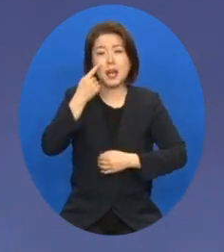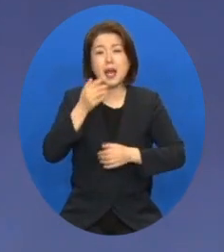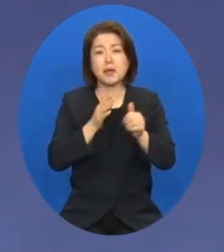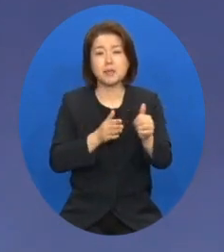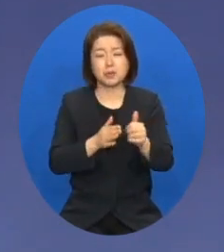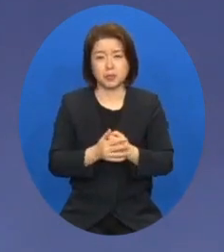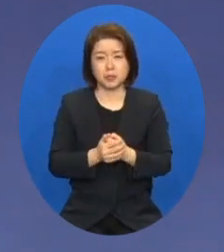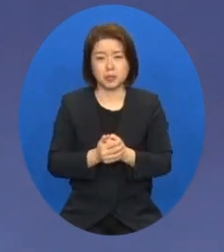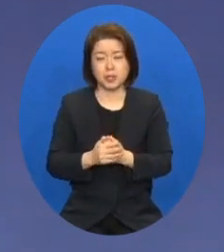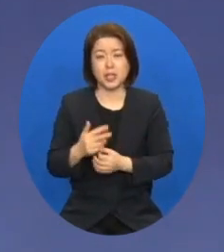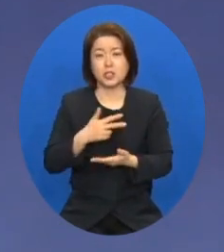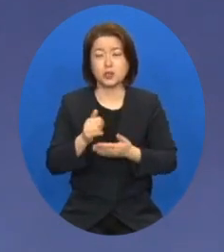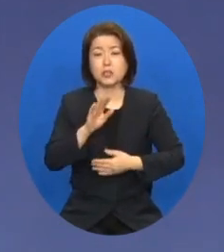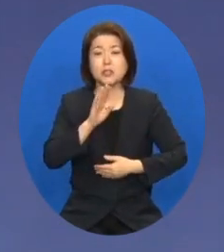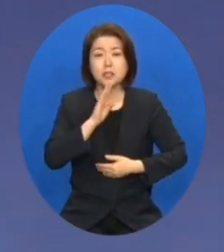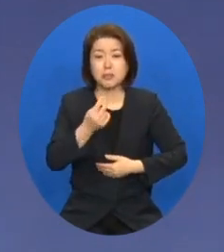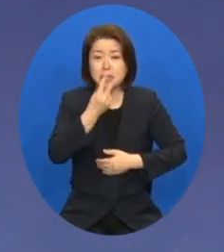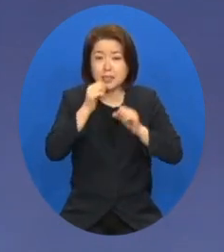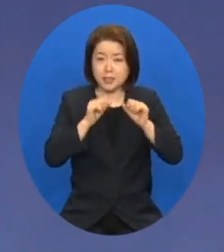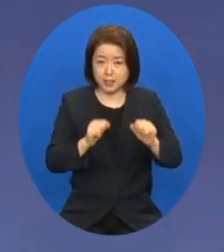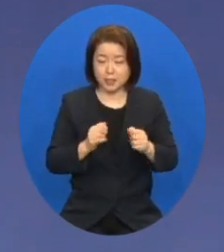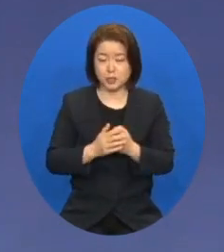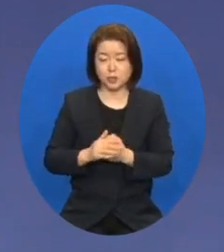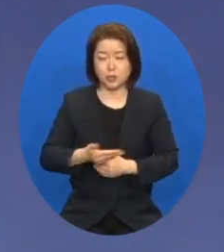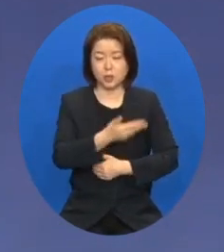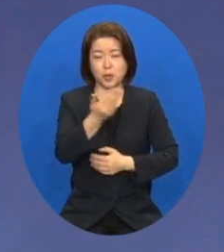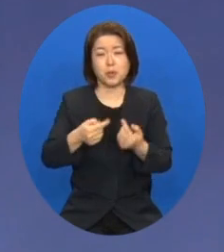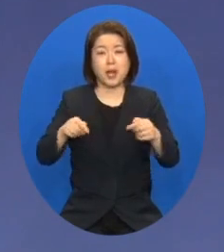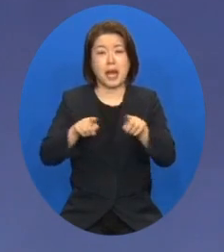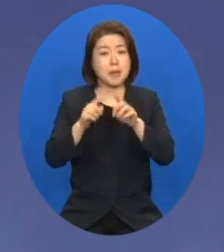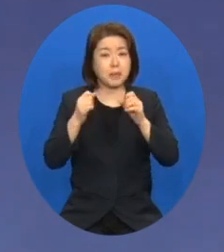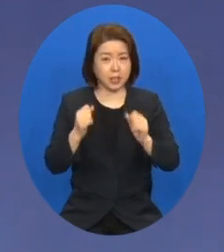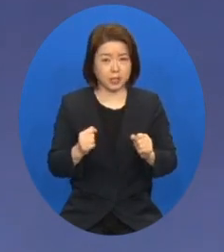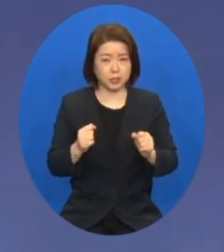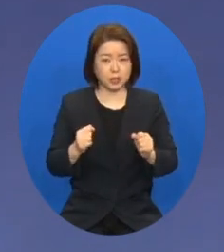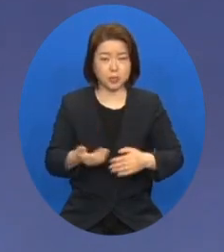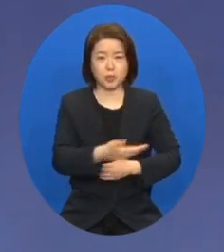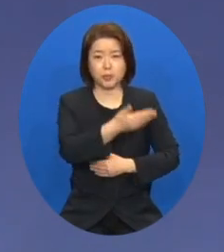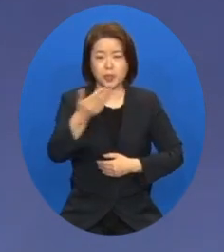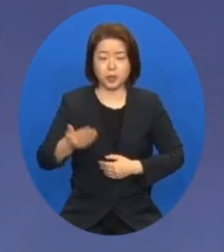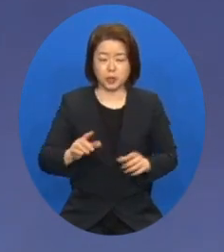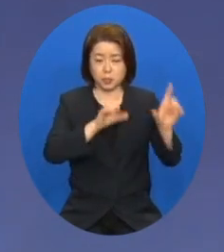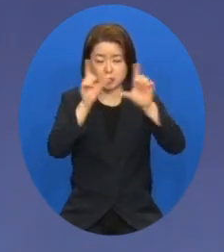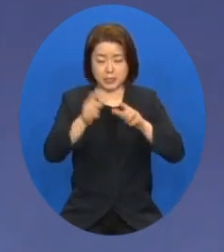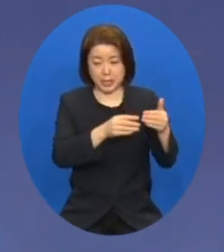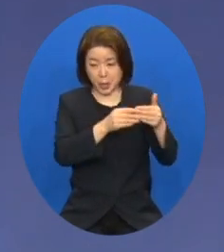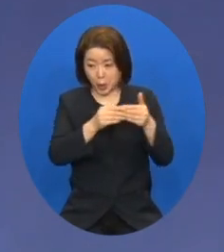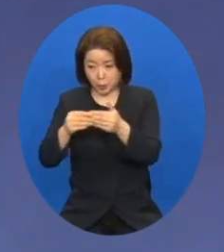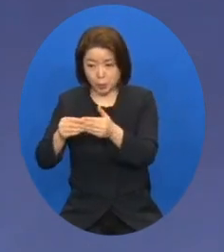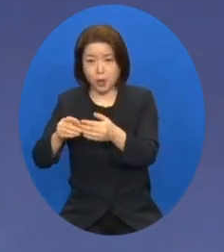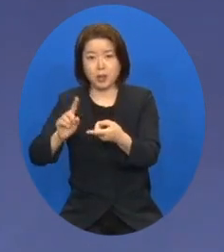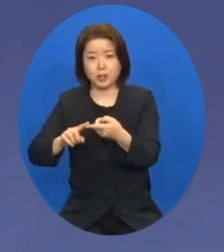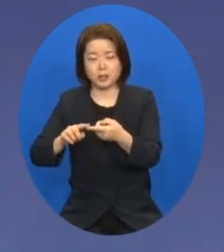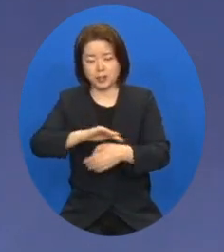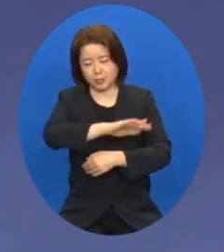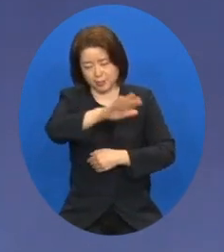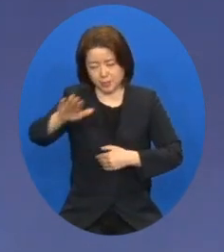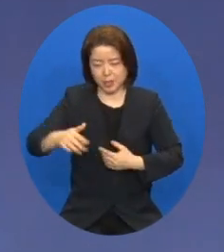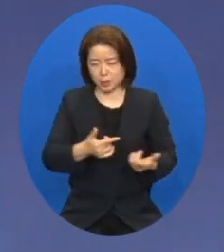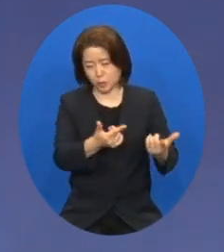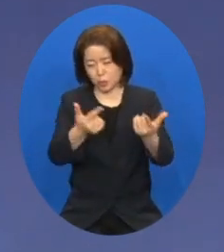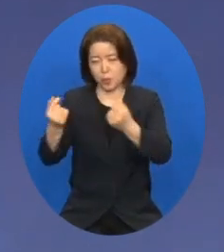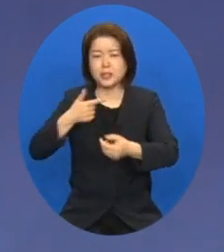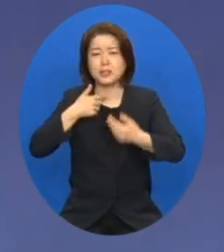주님은 정말 살아계시고 여러분과 함께 계시고 여러분의 삶을 인도하시는 것을 다 경운 아시게 될